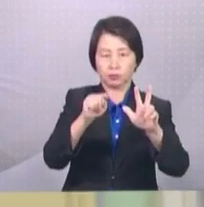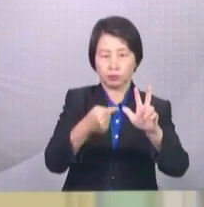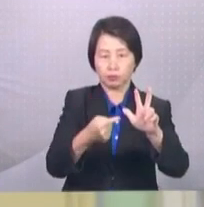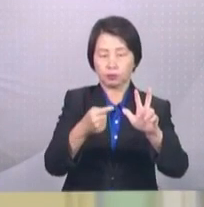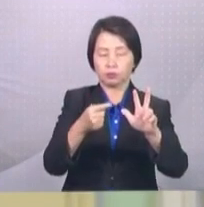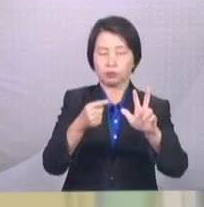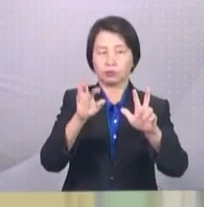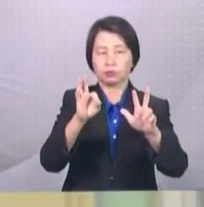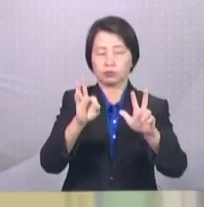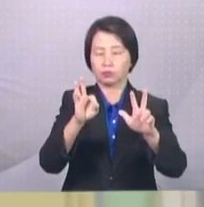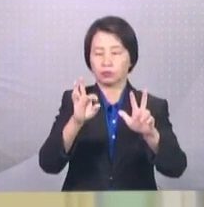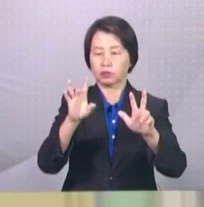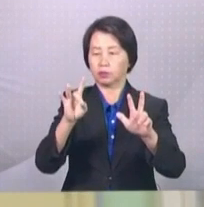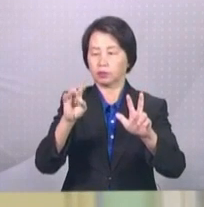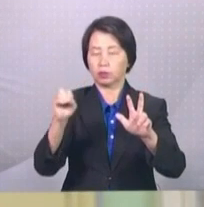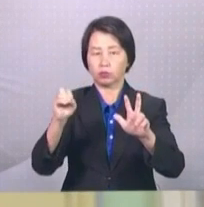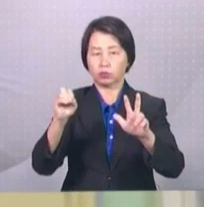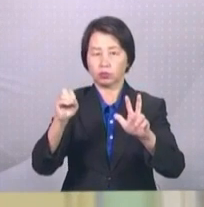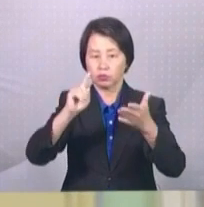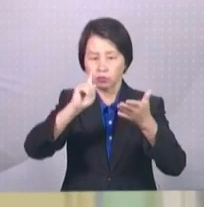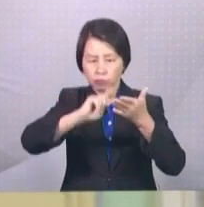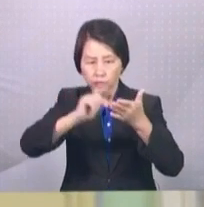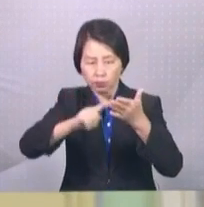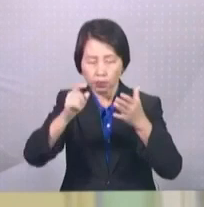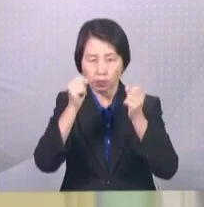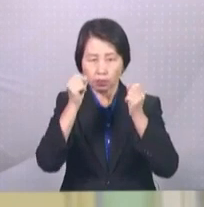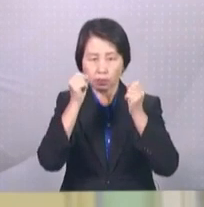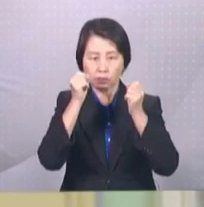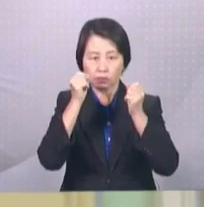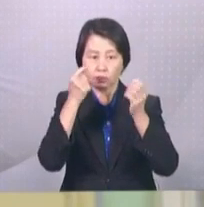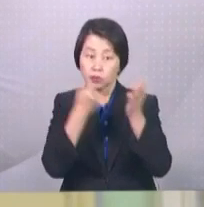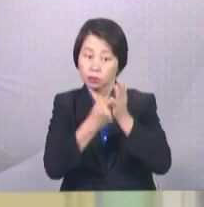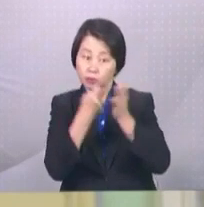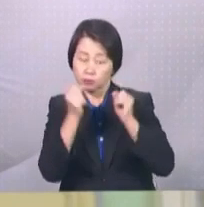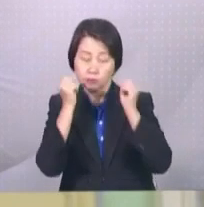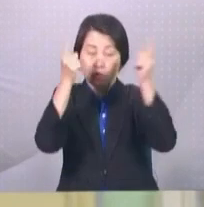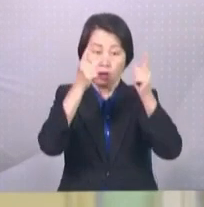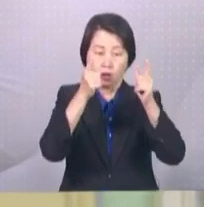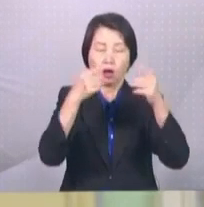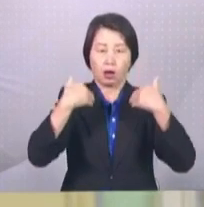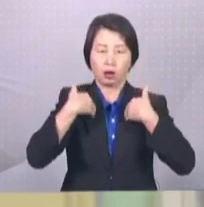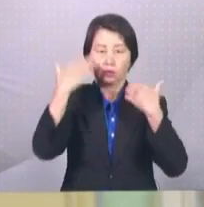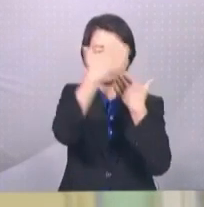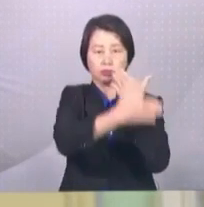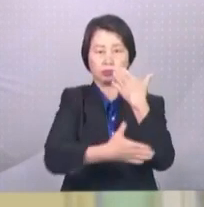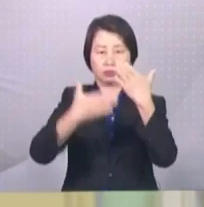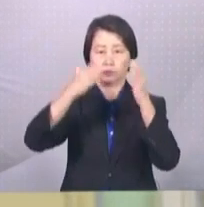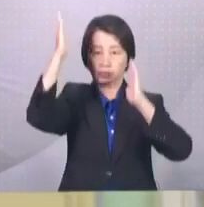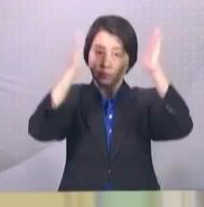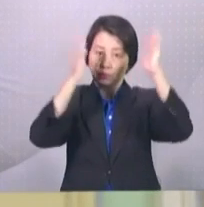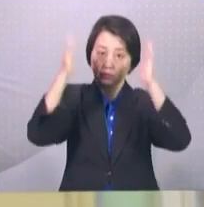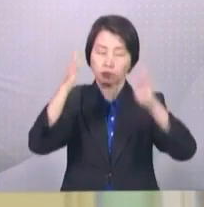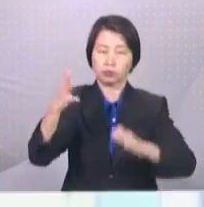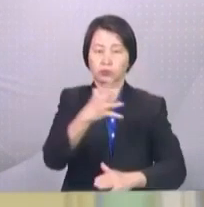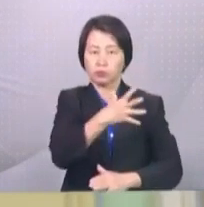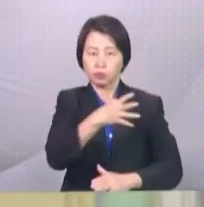980 pemerasaan mengejut telah diadakan di seluruh negara dan banyak